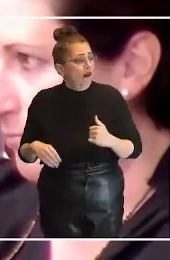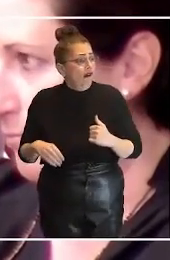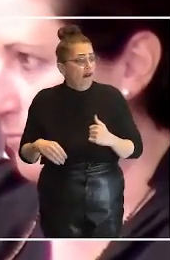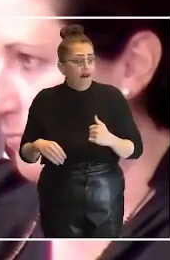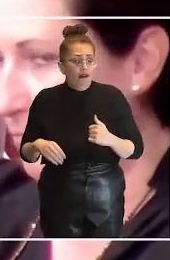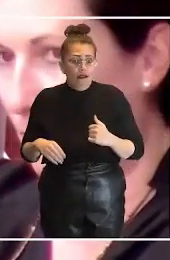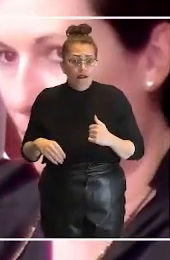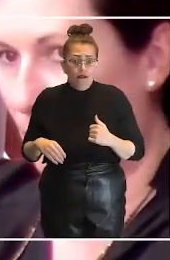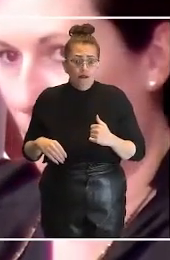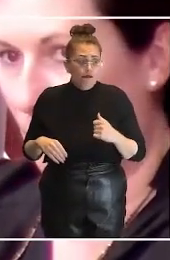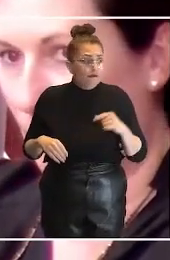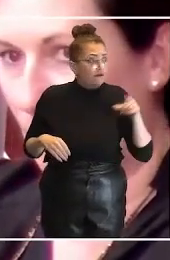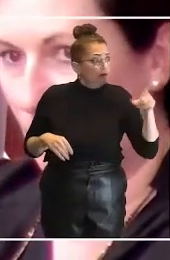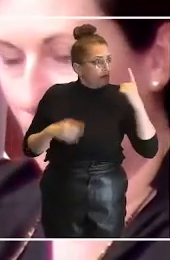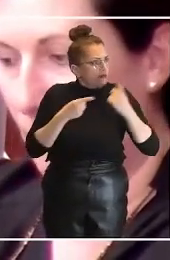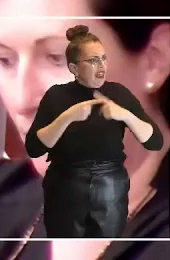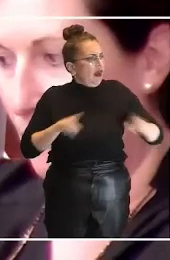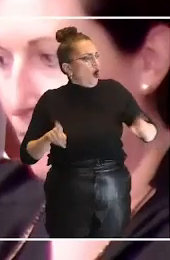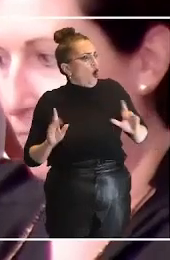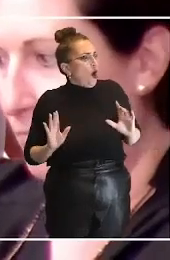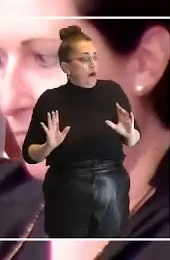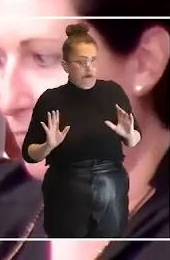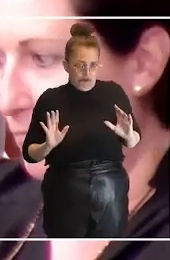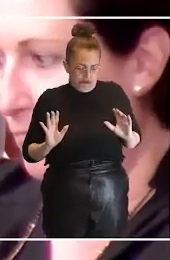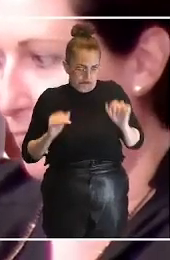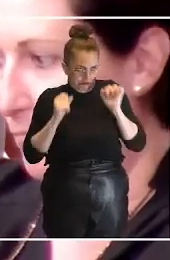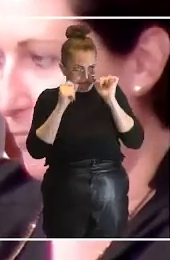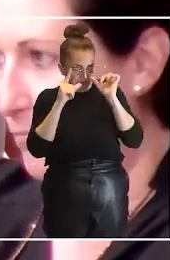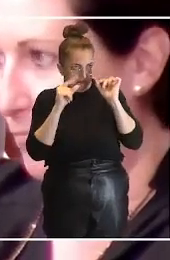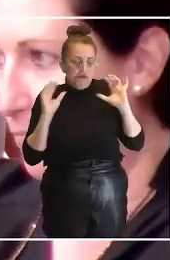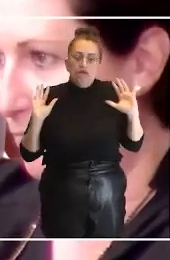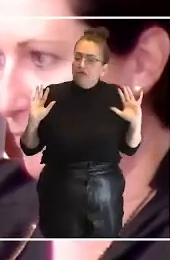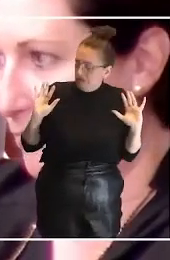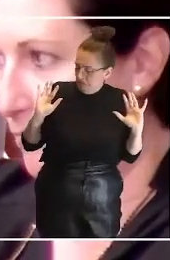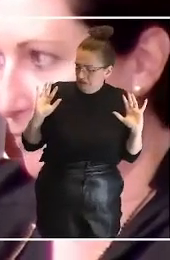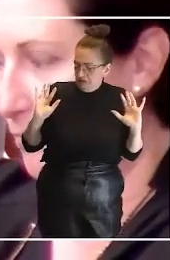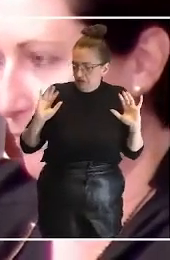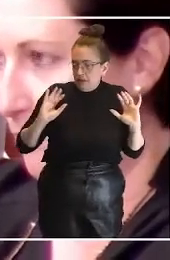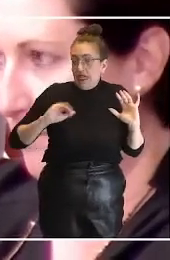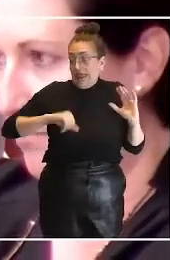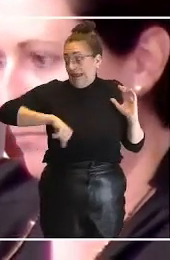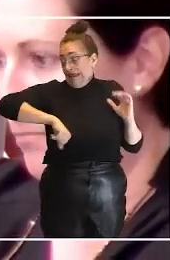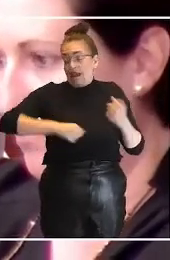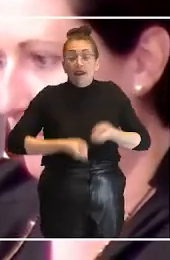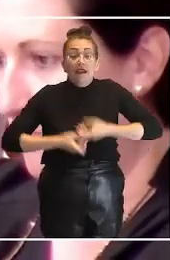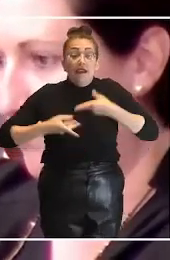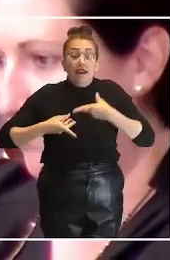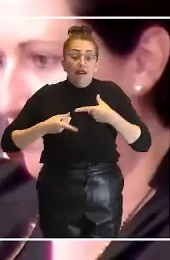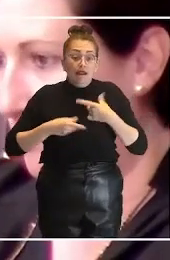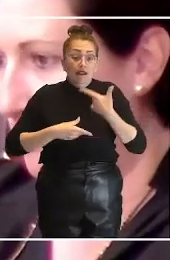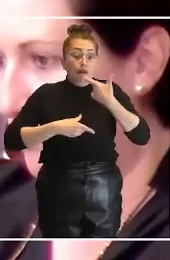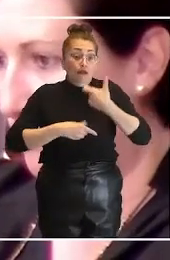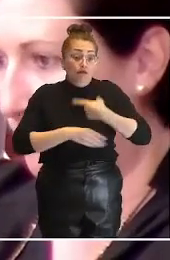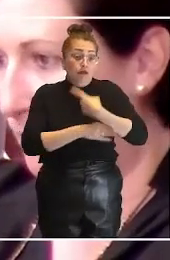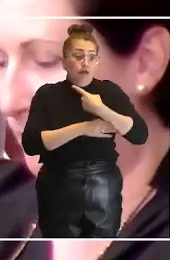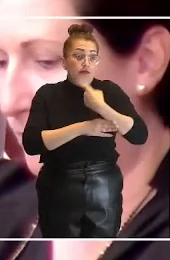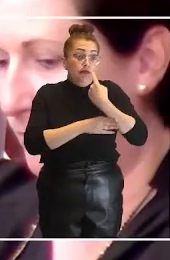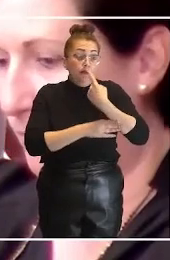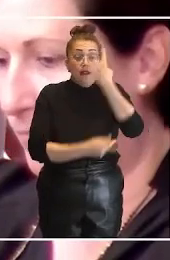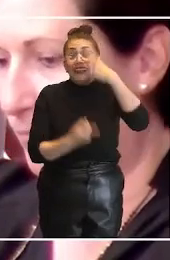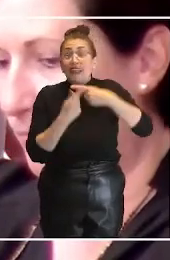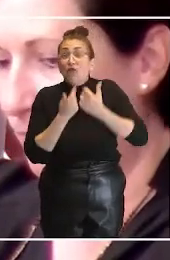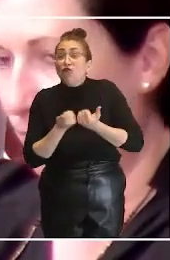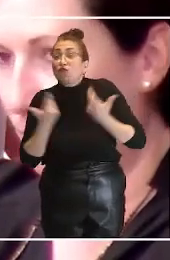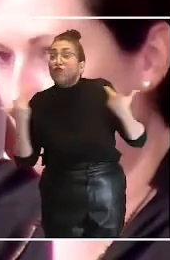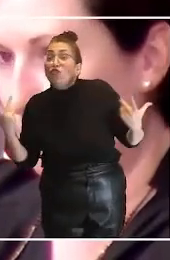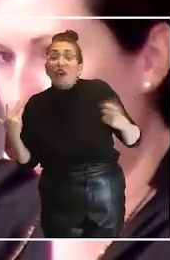à ne pas abonder dans ce sens. Alors évidemment, le temps imparti ne me permettra pas de balayer tous les sujets. C'est tellement vaste et donc je ne pourrais pas